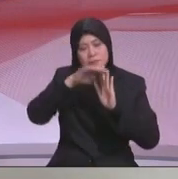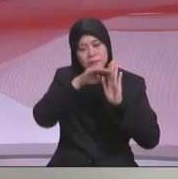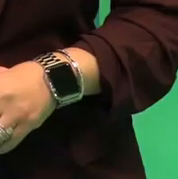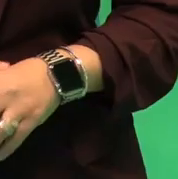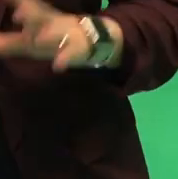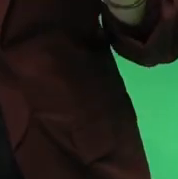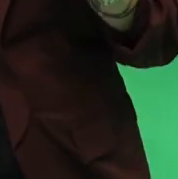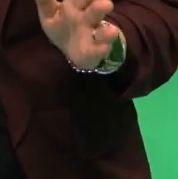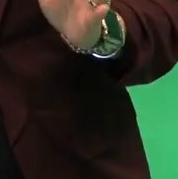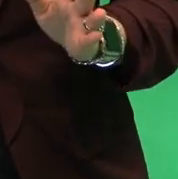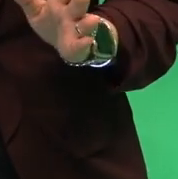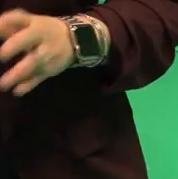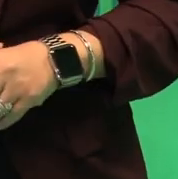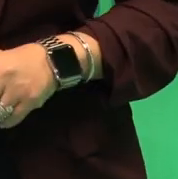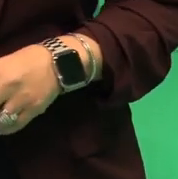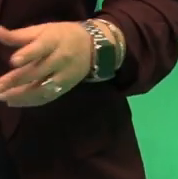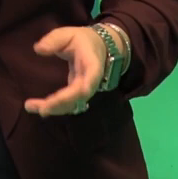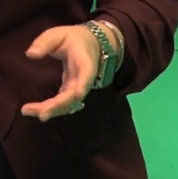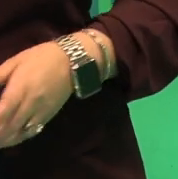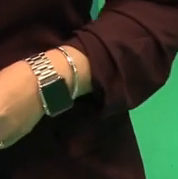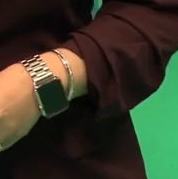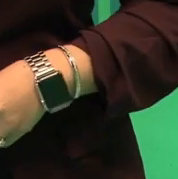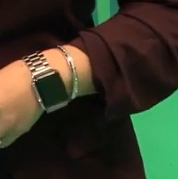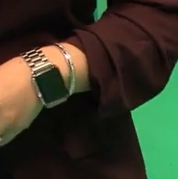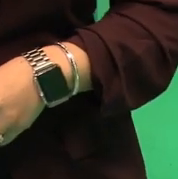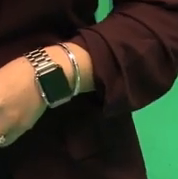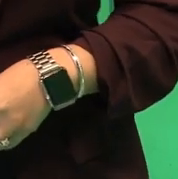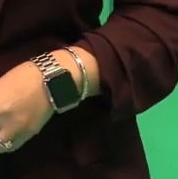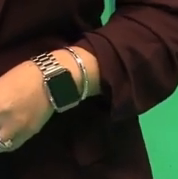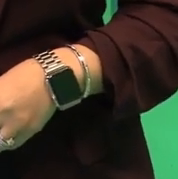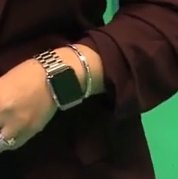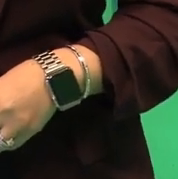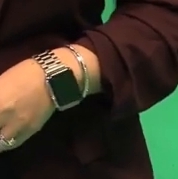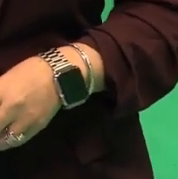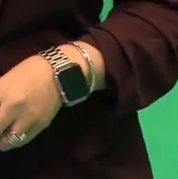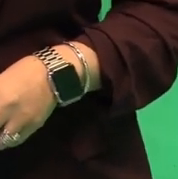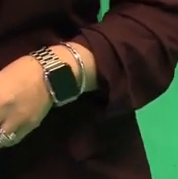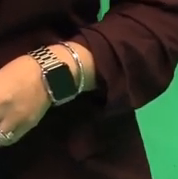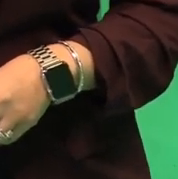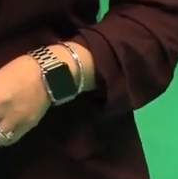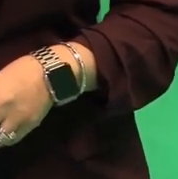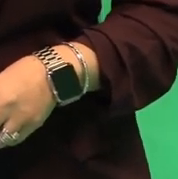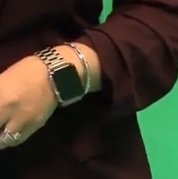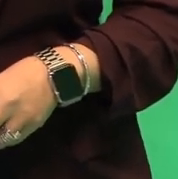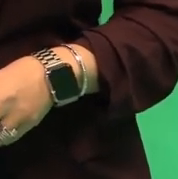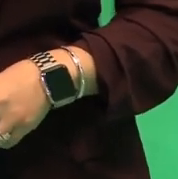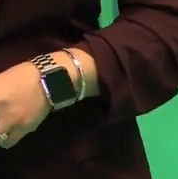SOP-SOP-nya. Untuk klip-klip berita yang menarik, jangan lupa subscribe YouTube Buletin TV3.